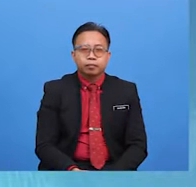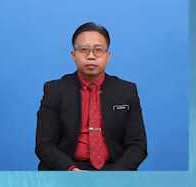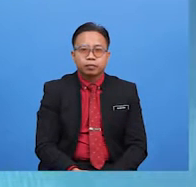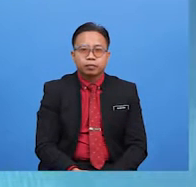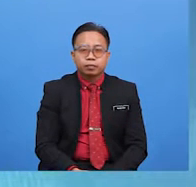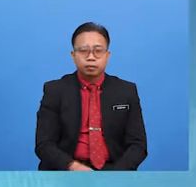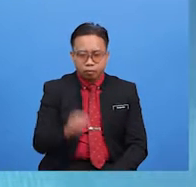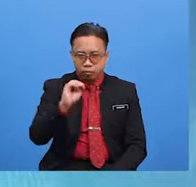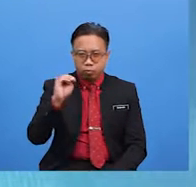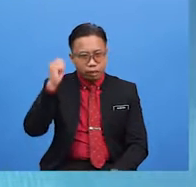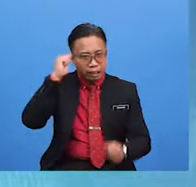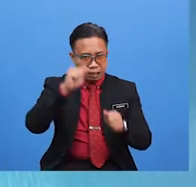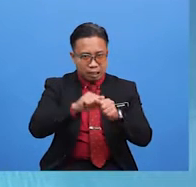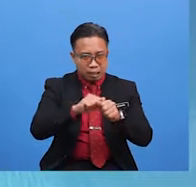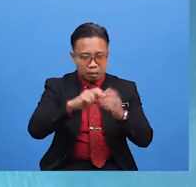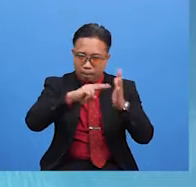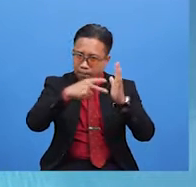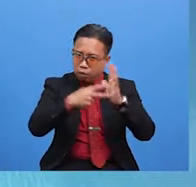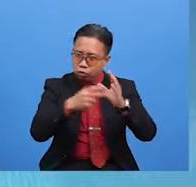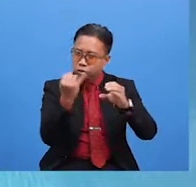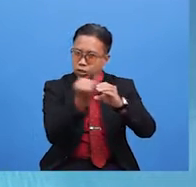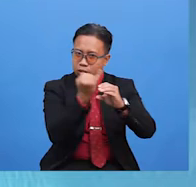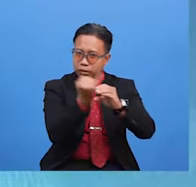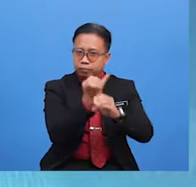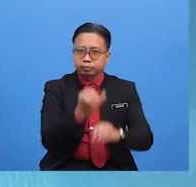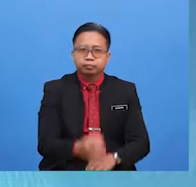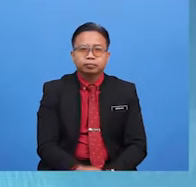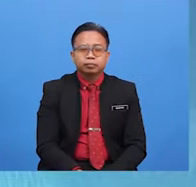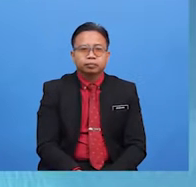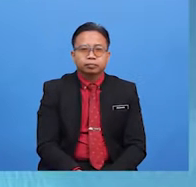Masihkah murid-murid ingat tentang definisi untuk jirin?